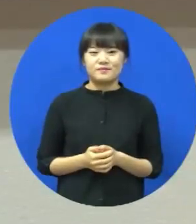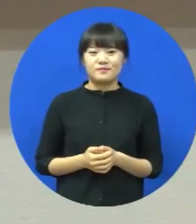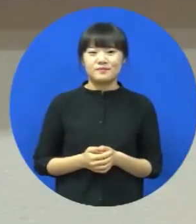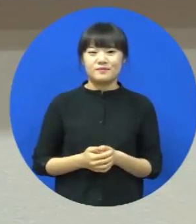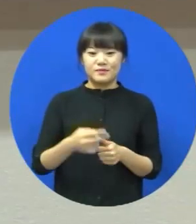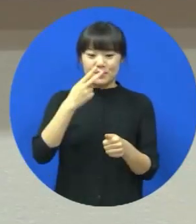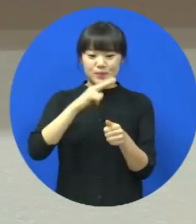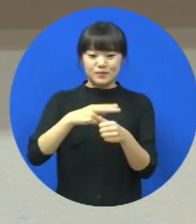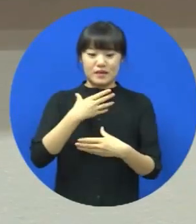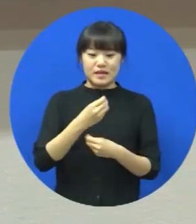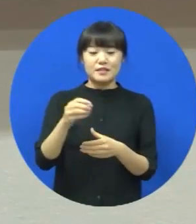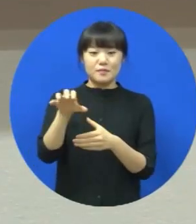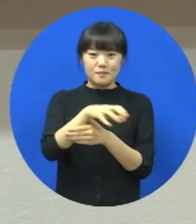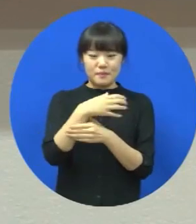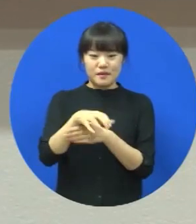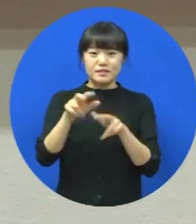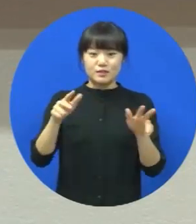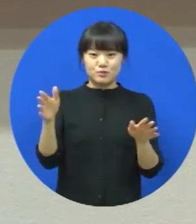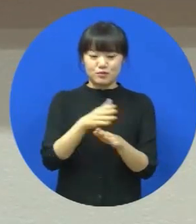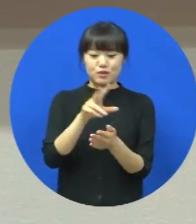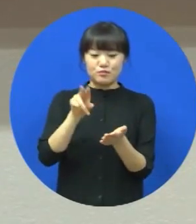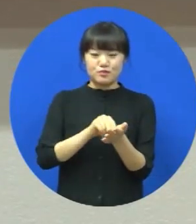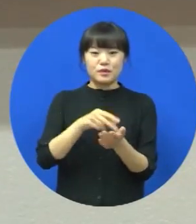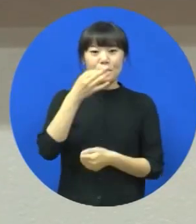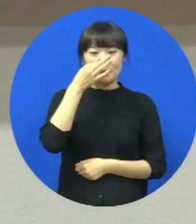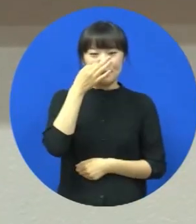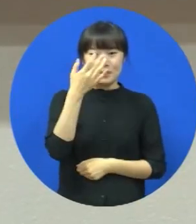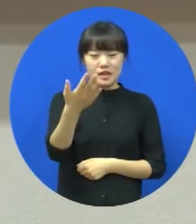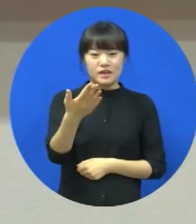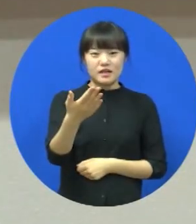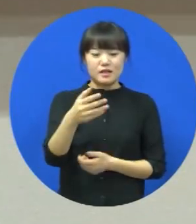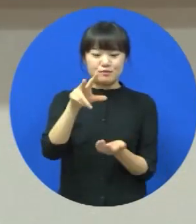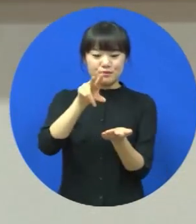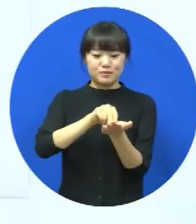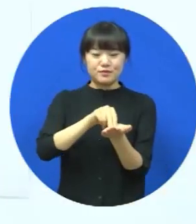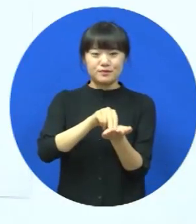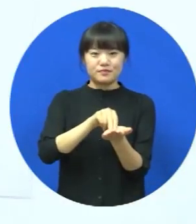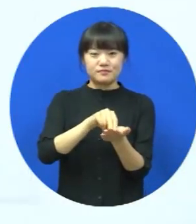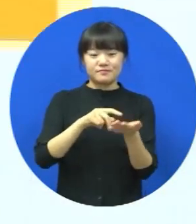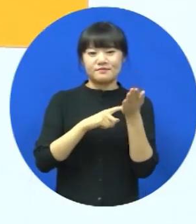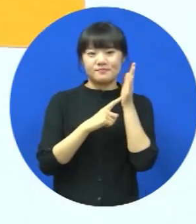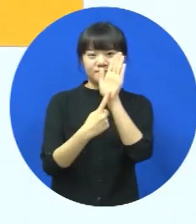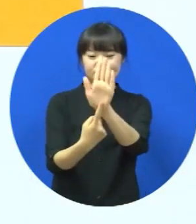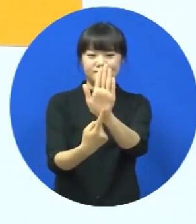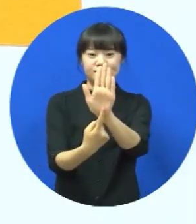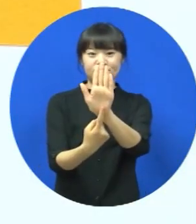도전 안전벨 문제 나갑니다. 드디어 공개되는 오늘의 문제.